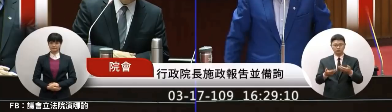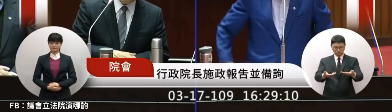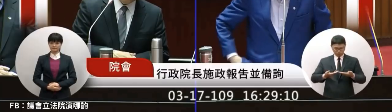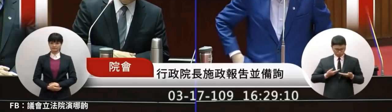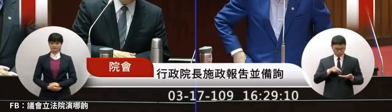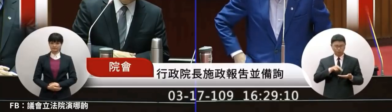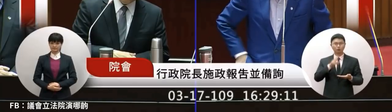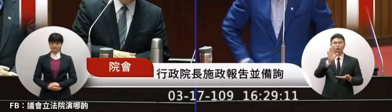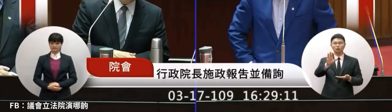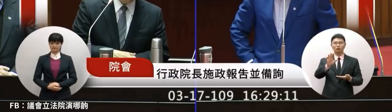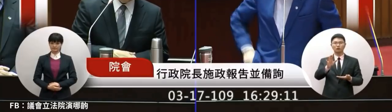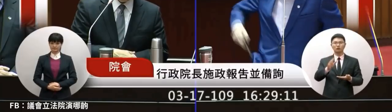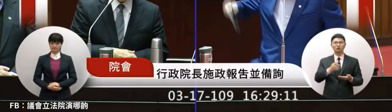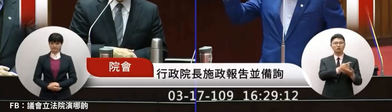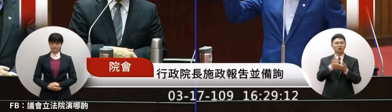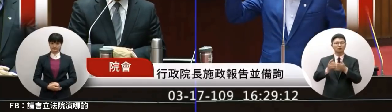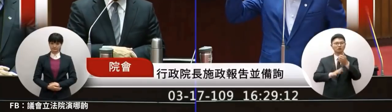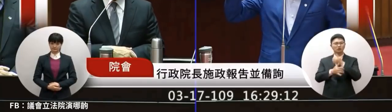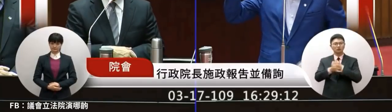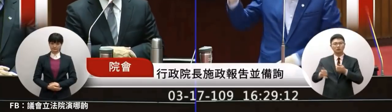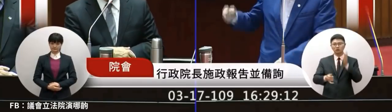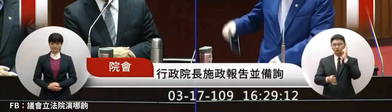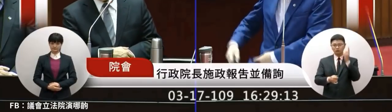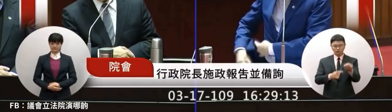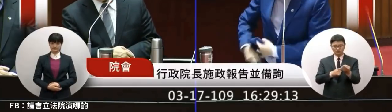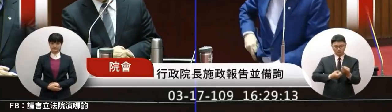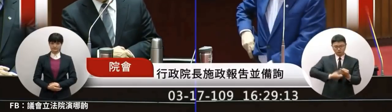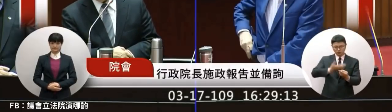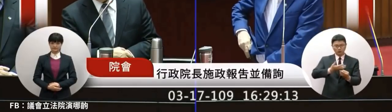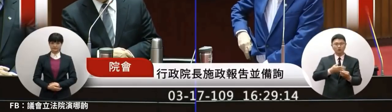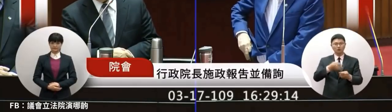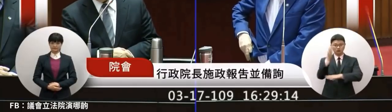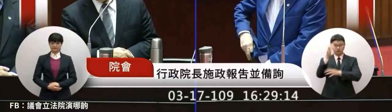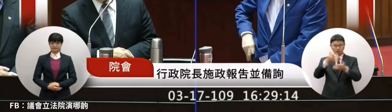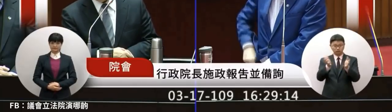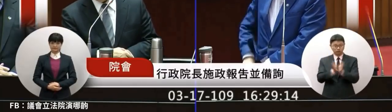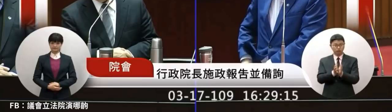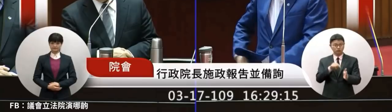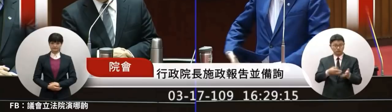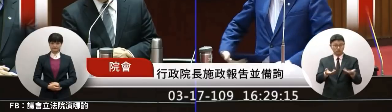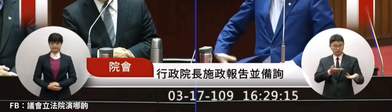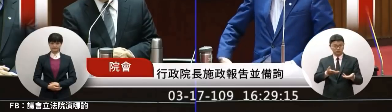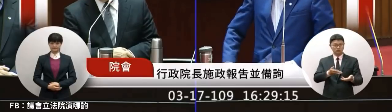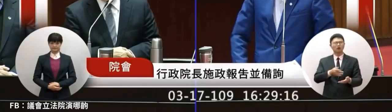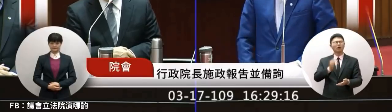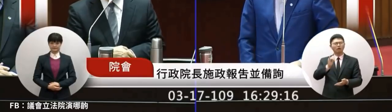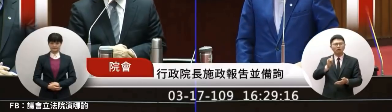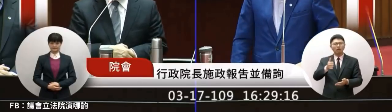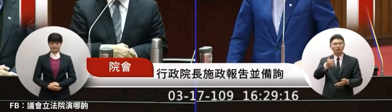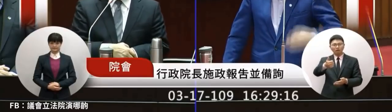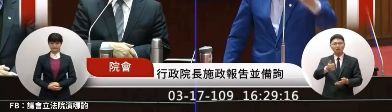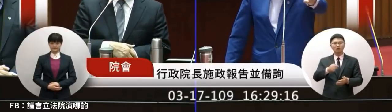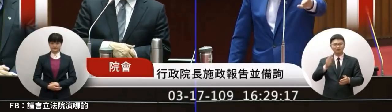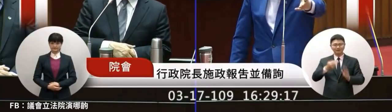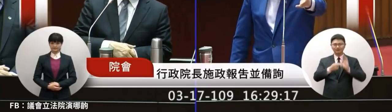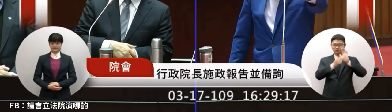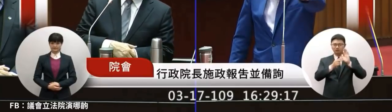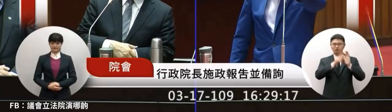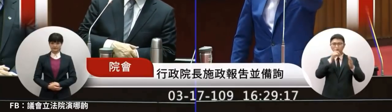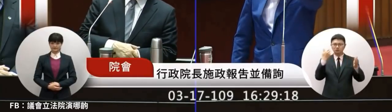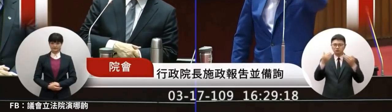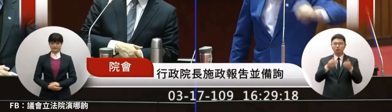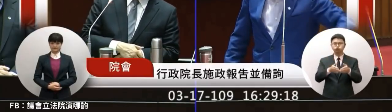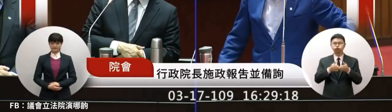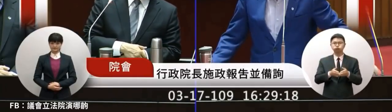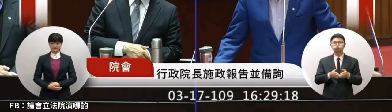到了，我们每一位委员手机都收到财政部，好事，但是把话讲清楚。把话讲对，